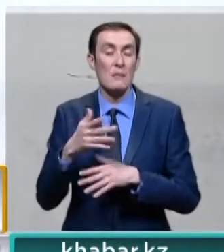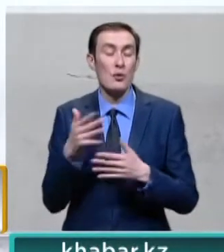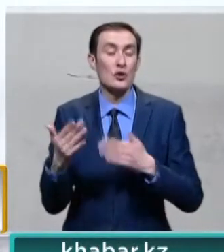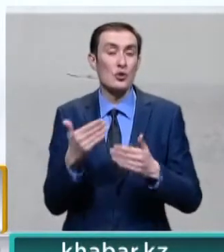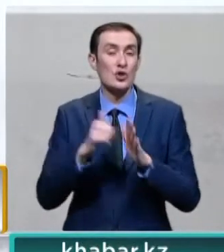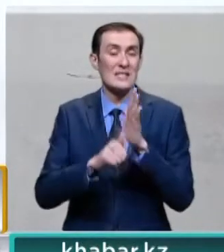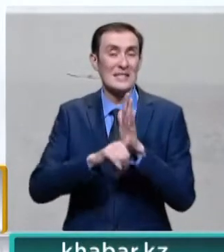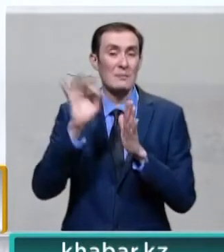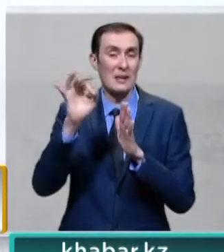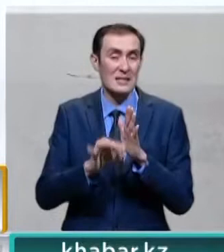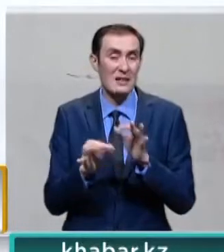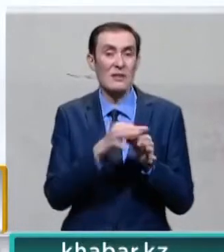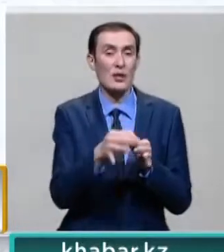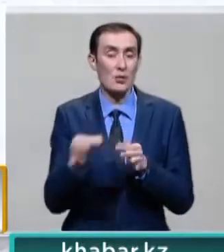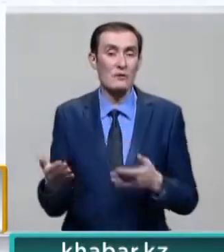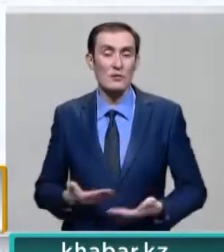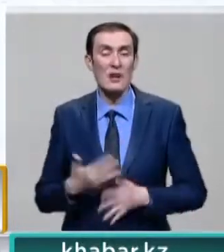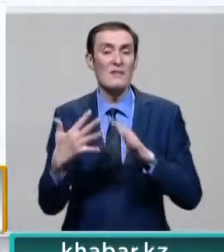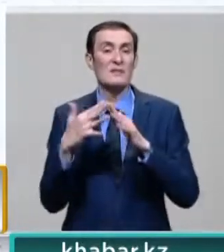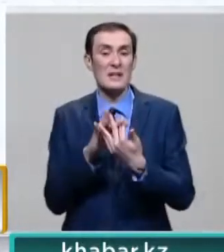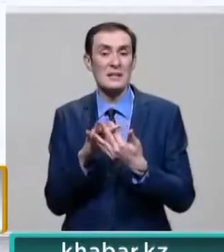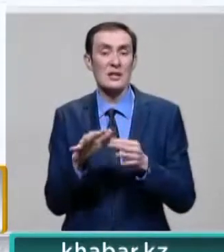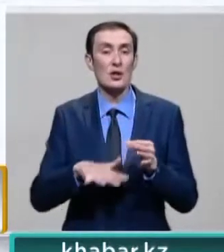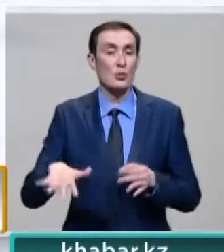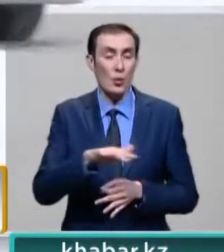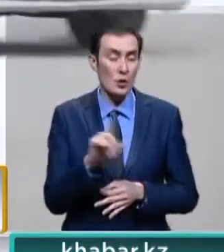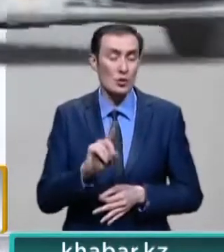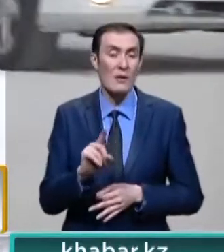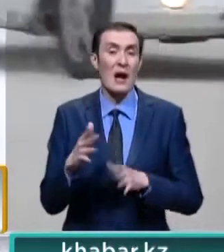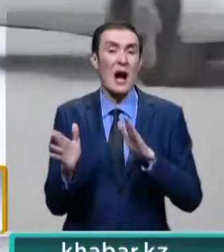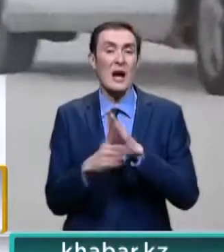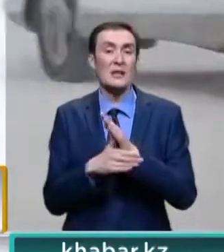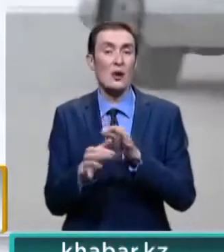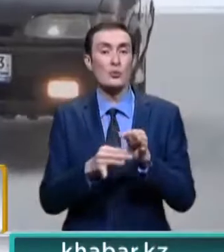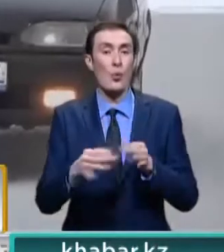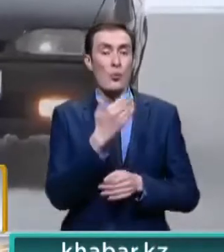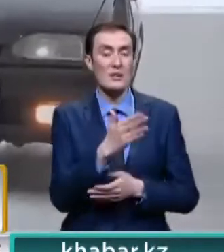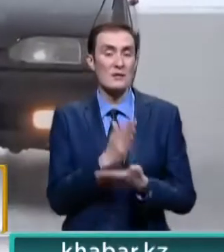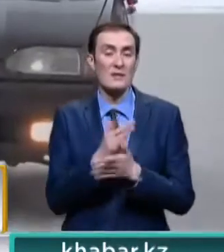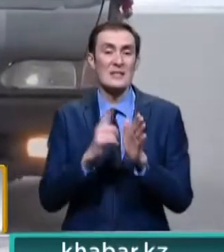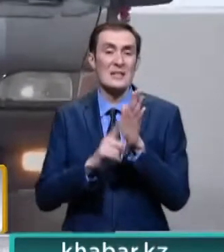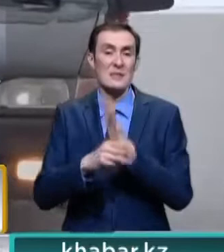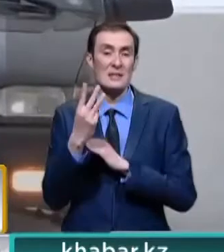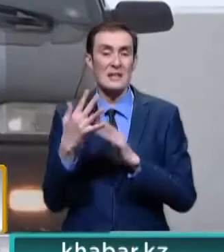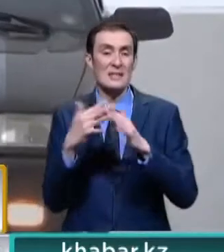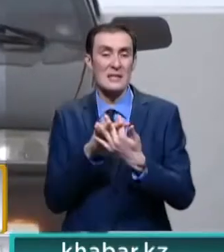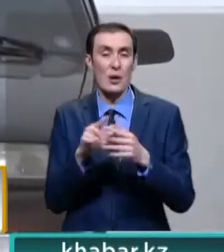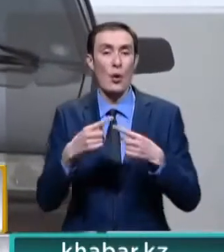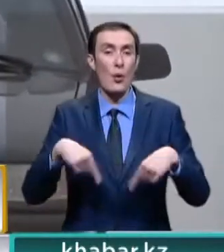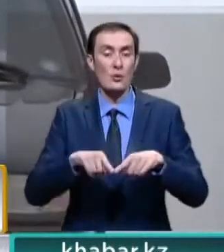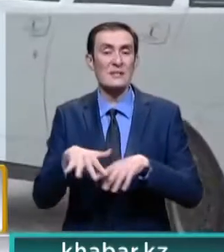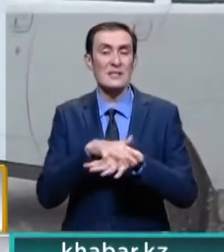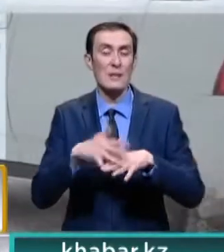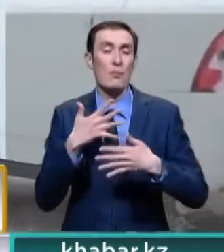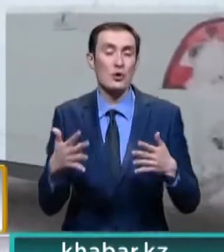если 60% региона проживают в сельской местности. Отмечу, в Атырауской области насчитывается 73 сельских округа с